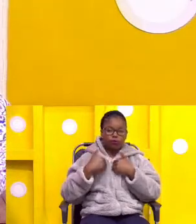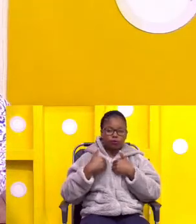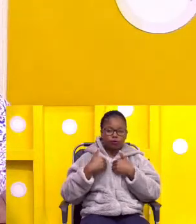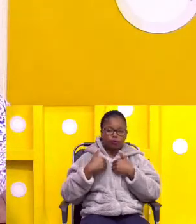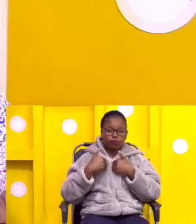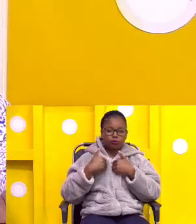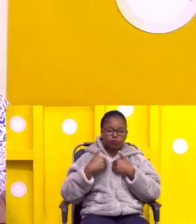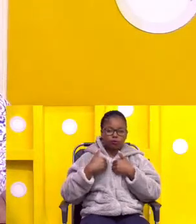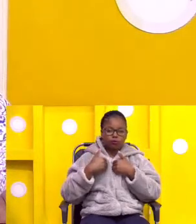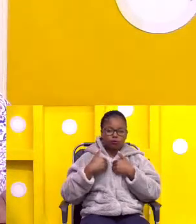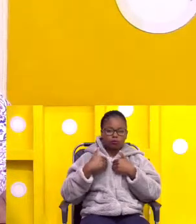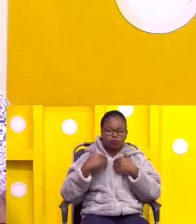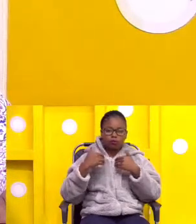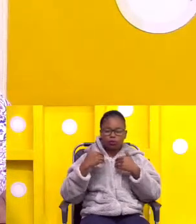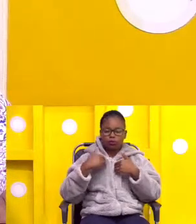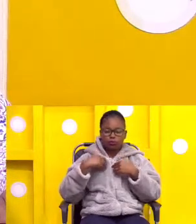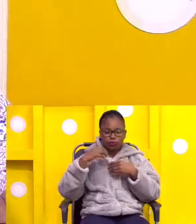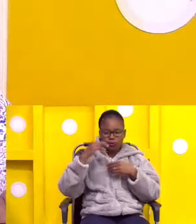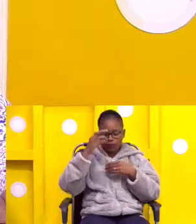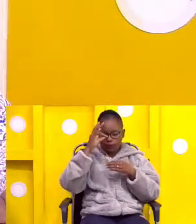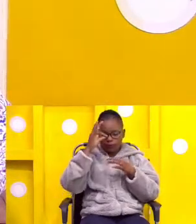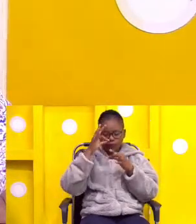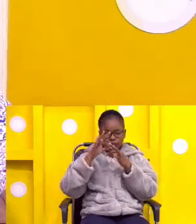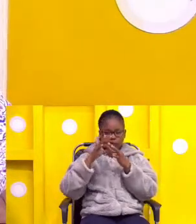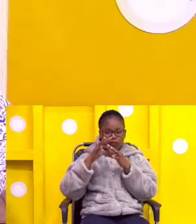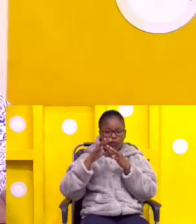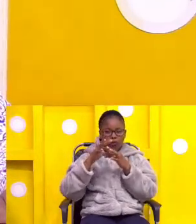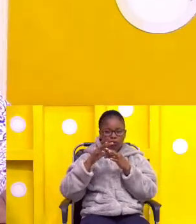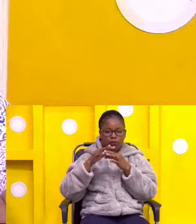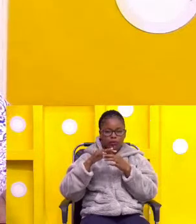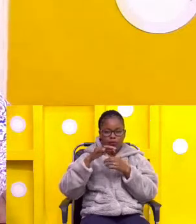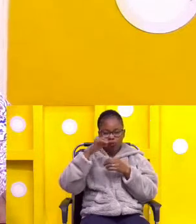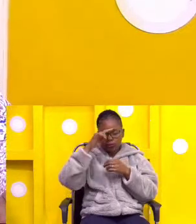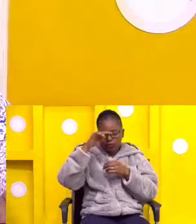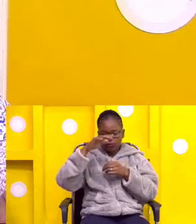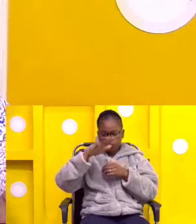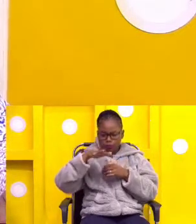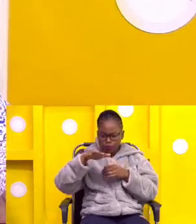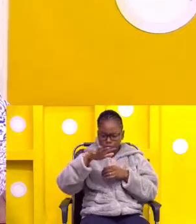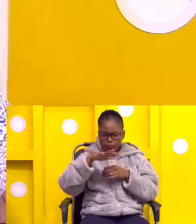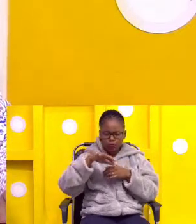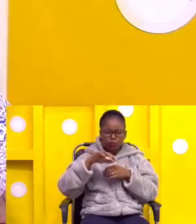wa kũgĩa na imani na niĩ tondũ ĩria ya gwitũ nĩ niĩ njugaga